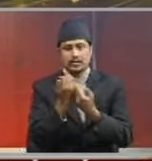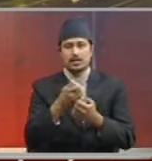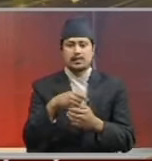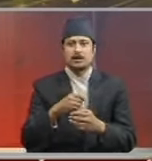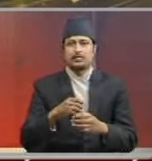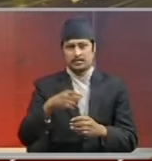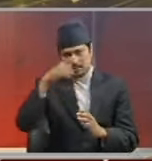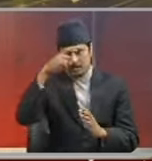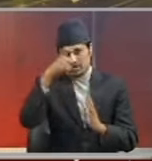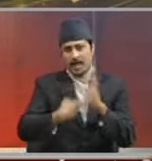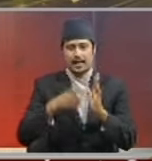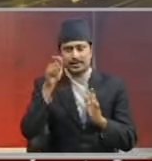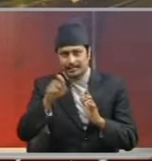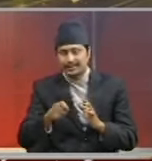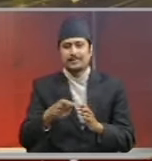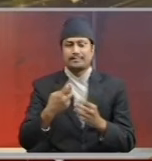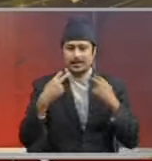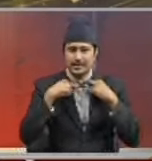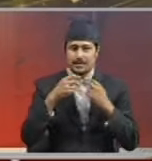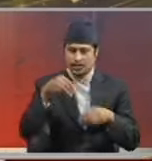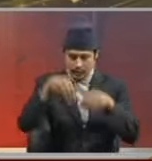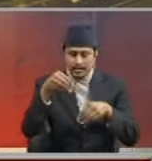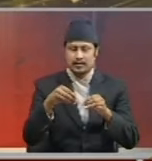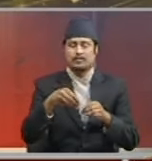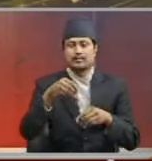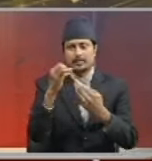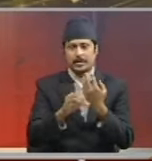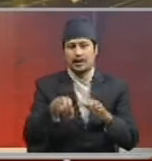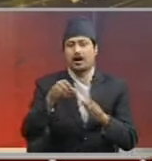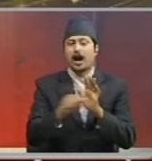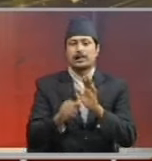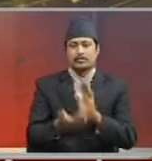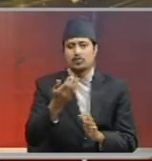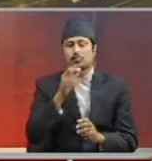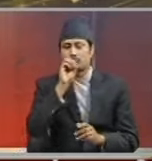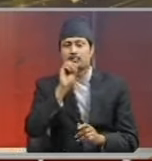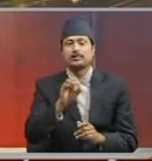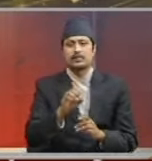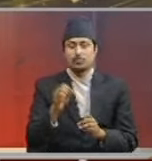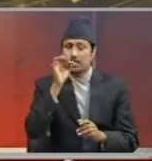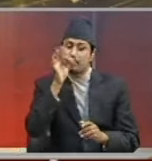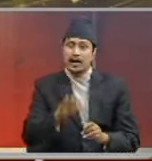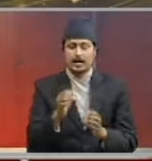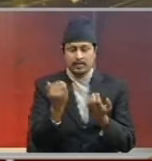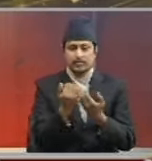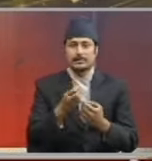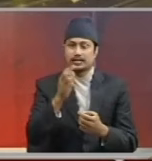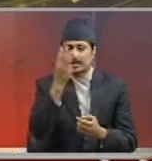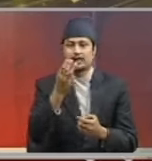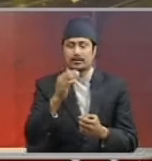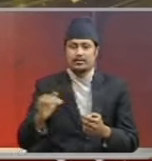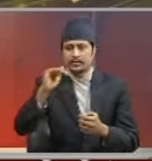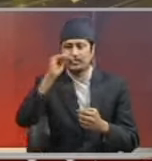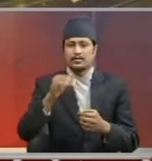संवैधानिक बाध्यताका कारण निर्वाचन प्रक्रियालाई अगाडि बढाइएको उल्लेख गरे। उनले तोकिएको समयमा तीनै तहको निर्वाचन